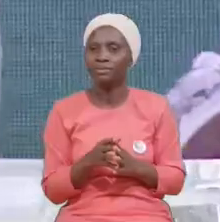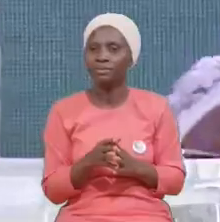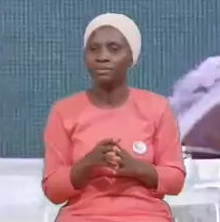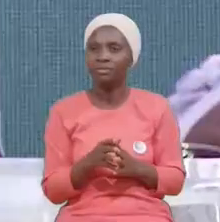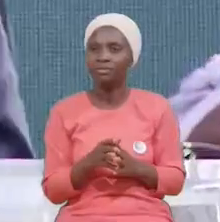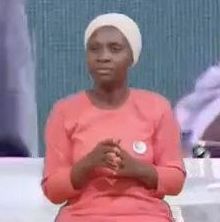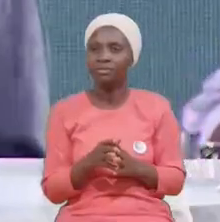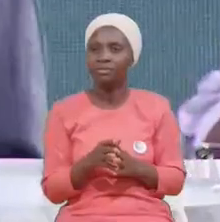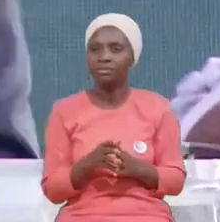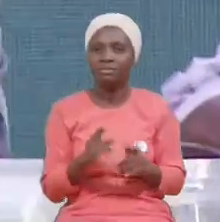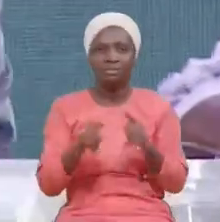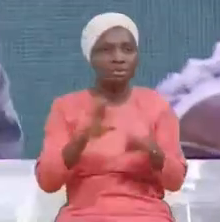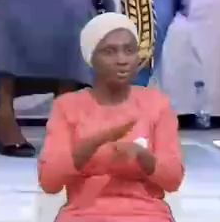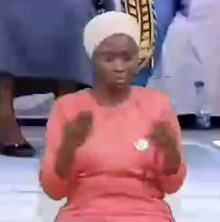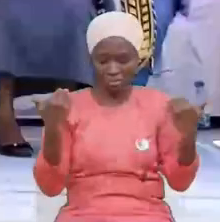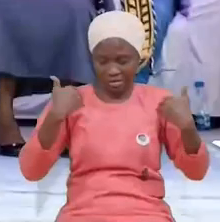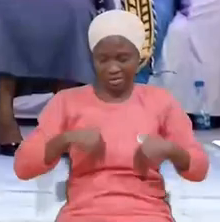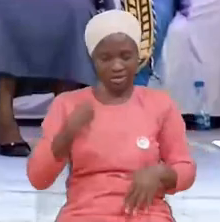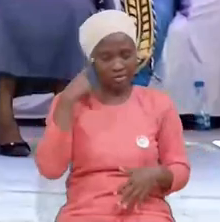Ah, je ne vais pas bien m'habiller pour l'entretien.